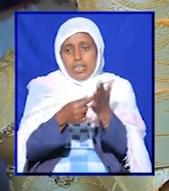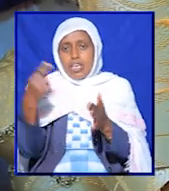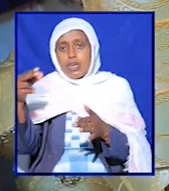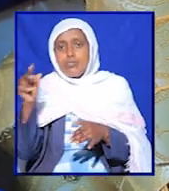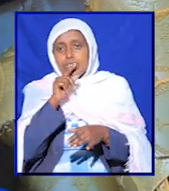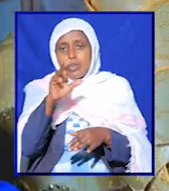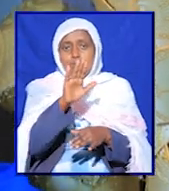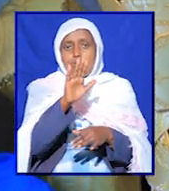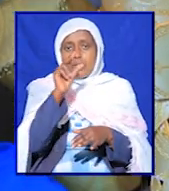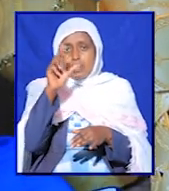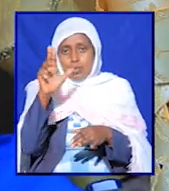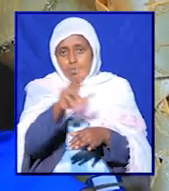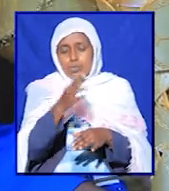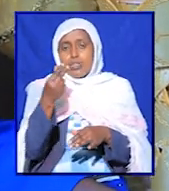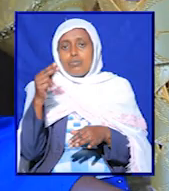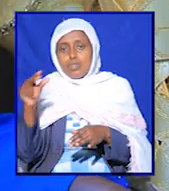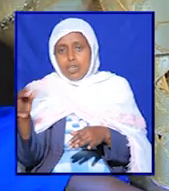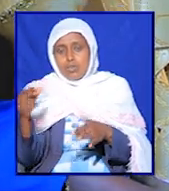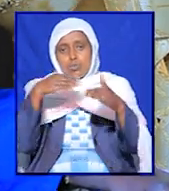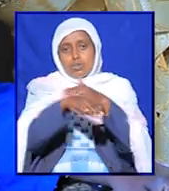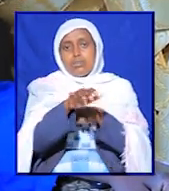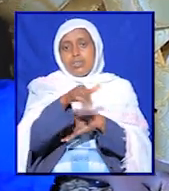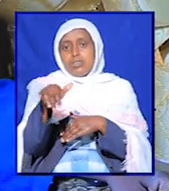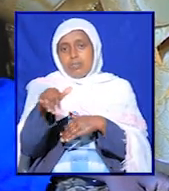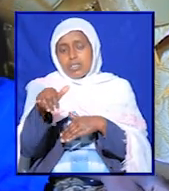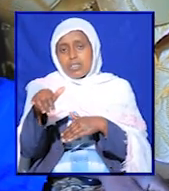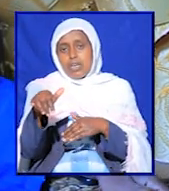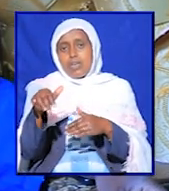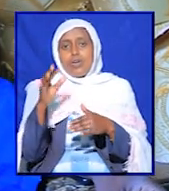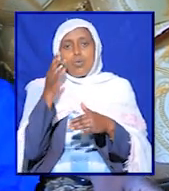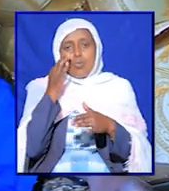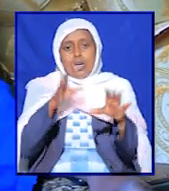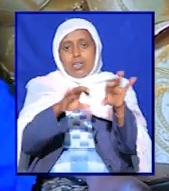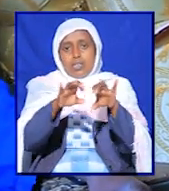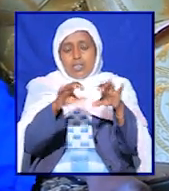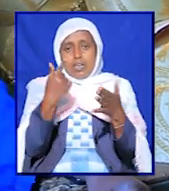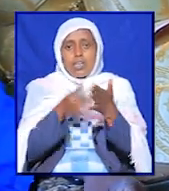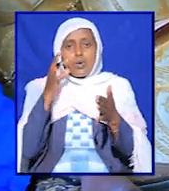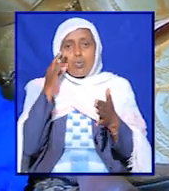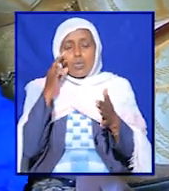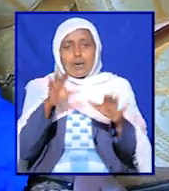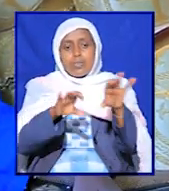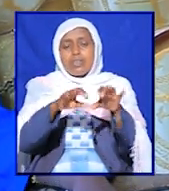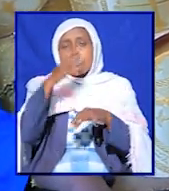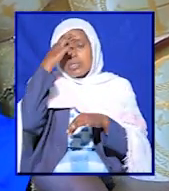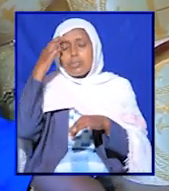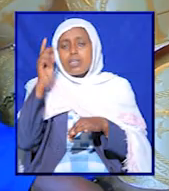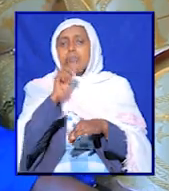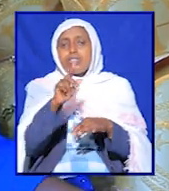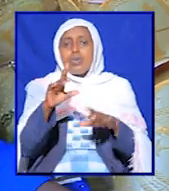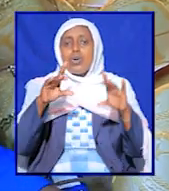ነው፣ ገበሩን ቢጫ ነው። ውስጥ ደግሞ እንደዚህ ቆዳ እናደርጋለን። ይሄ ቆዳ የምናደርገው ምክንያት